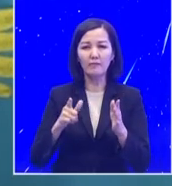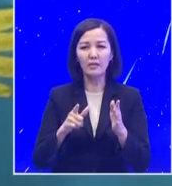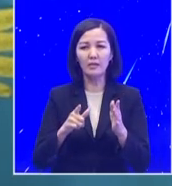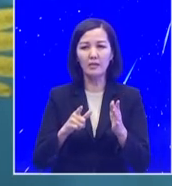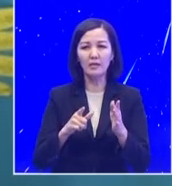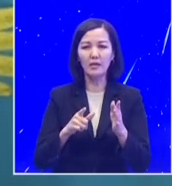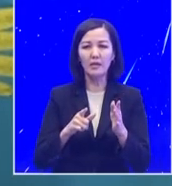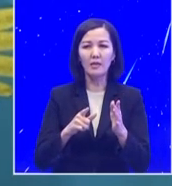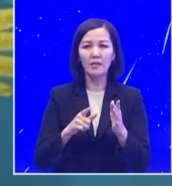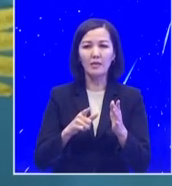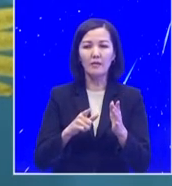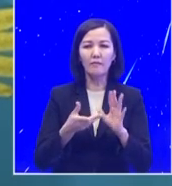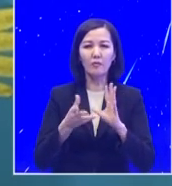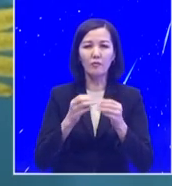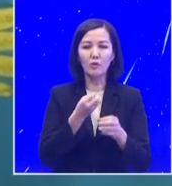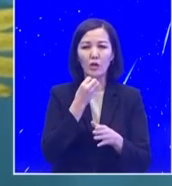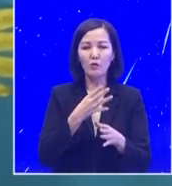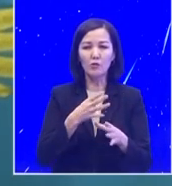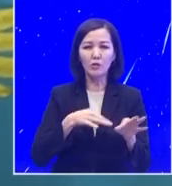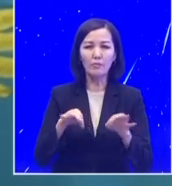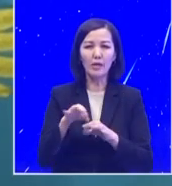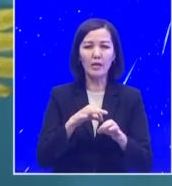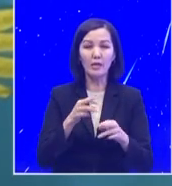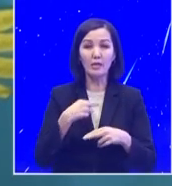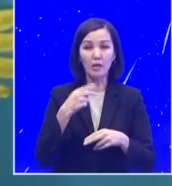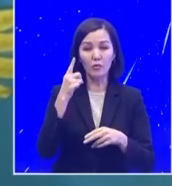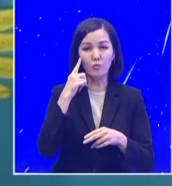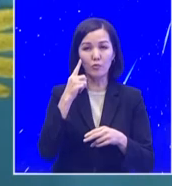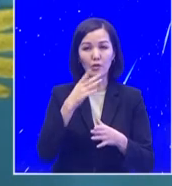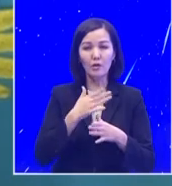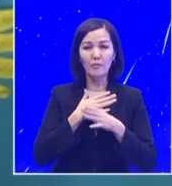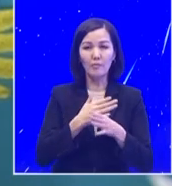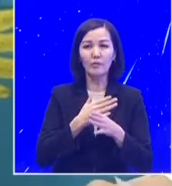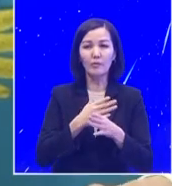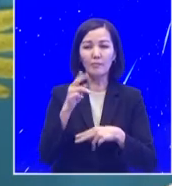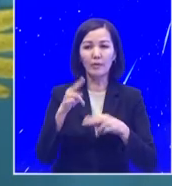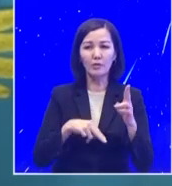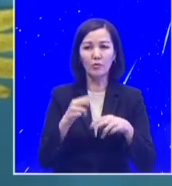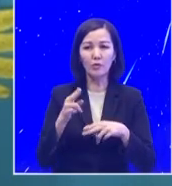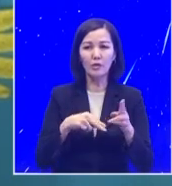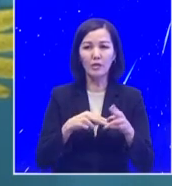том числе очень хороший проект, мы считаем, при поддержке меценатов был построен